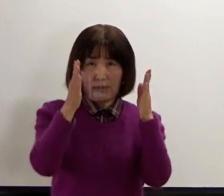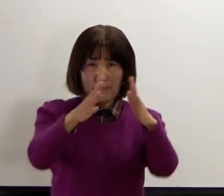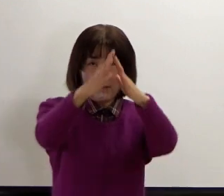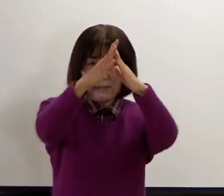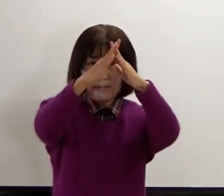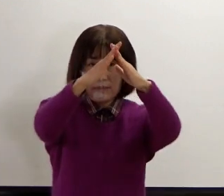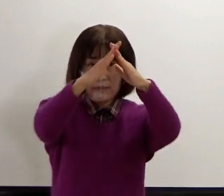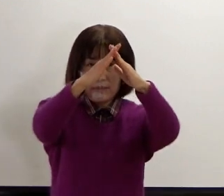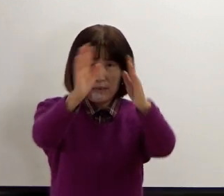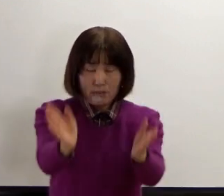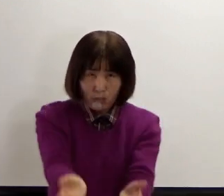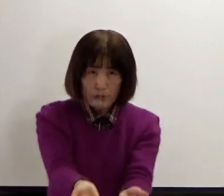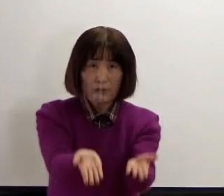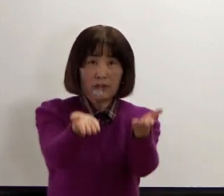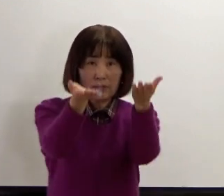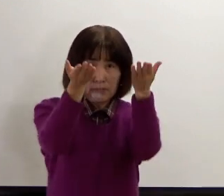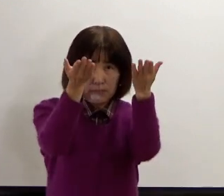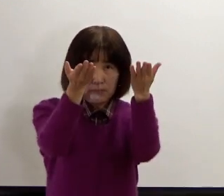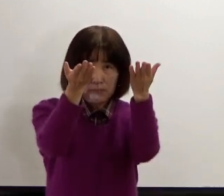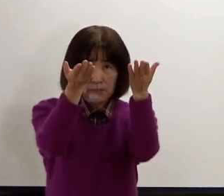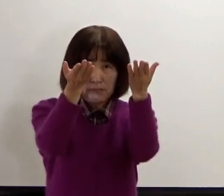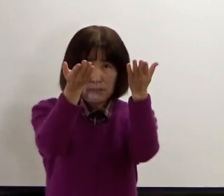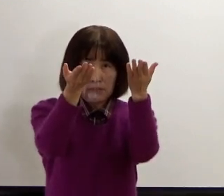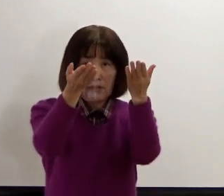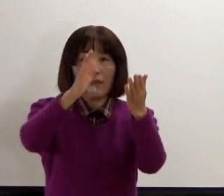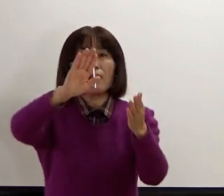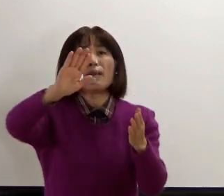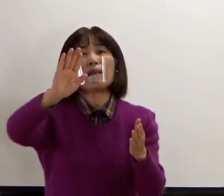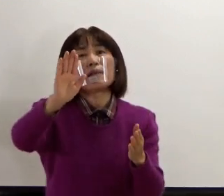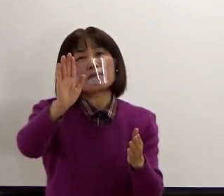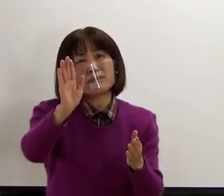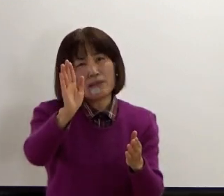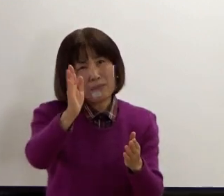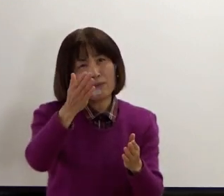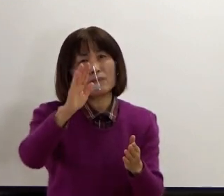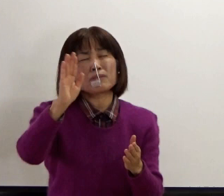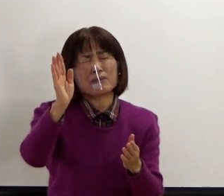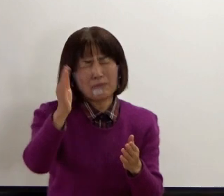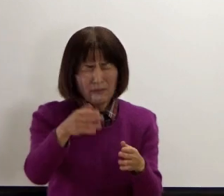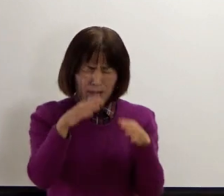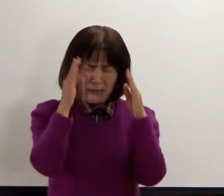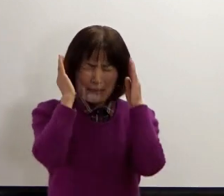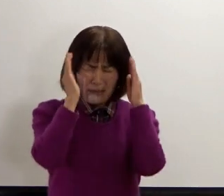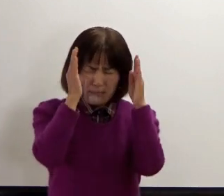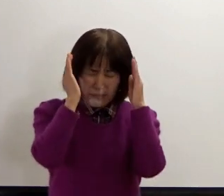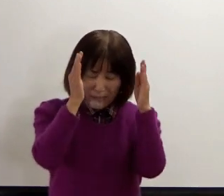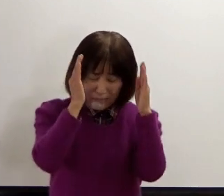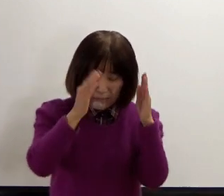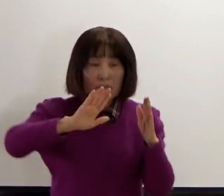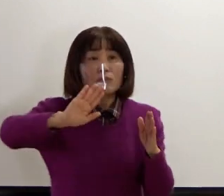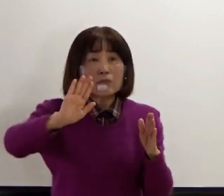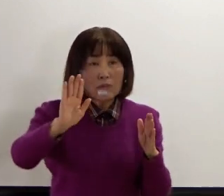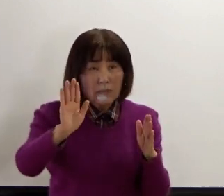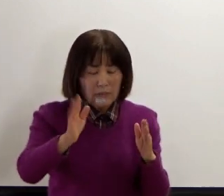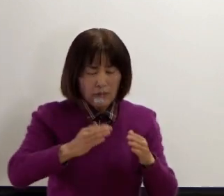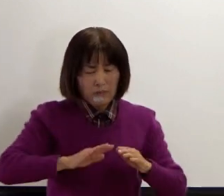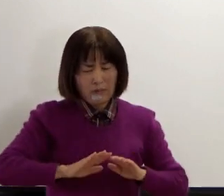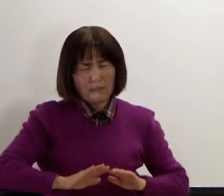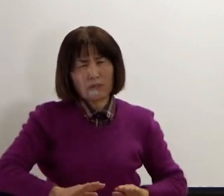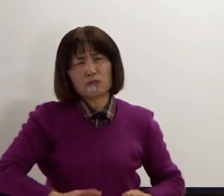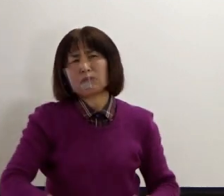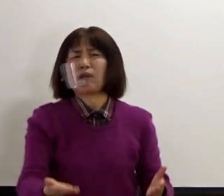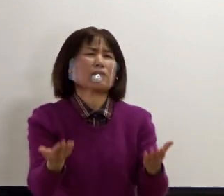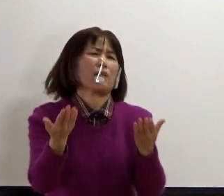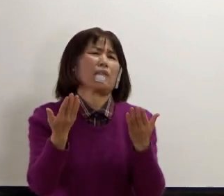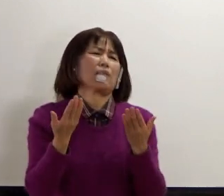も立法に従って正しく踏みを行ってきた、でも子供ができない、周りの